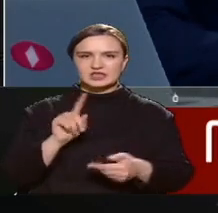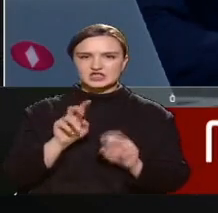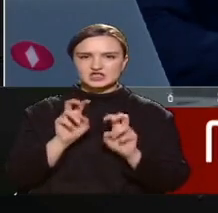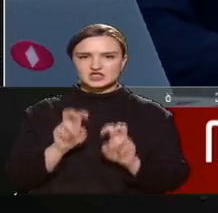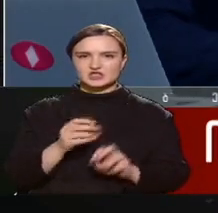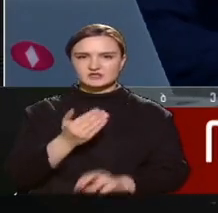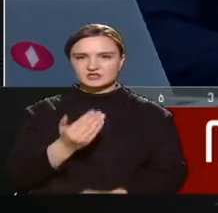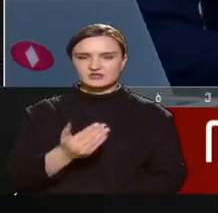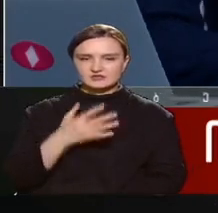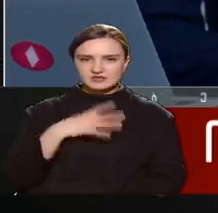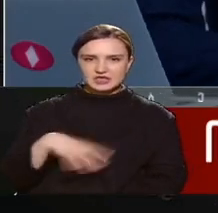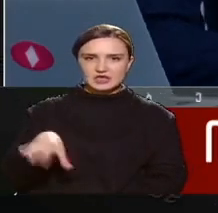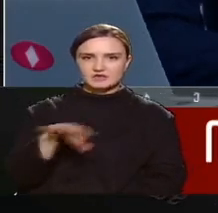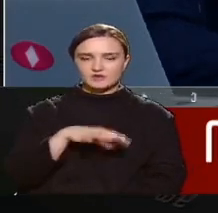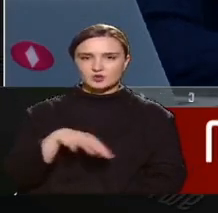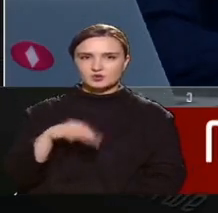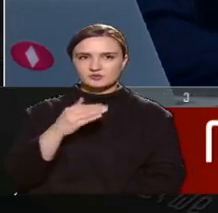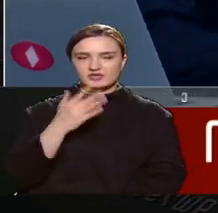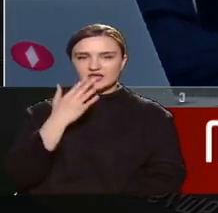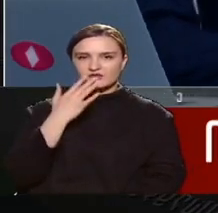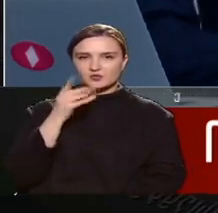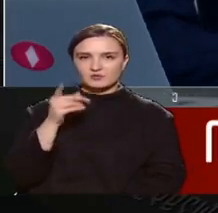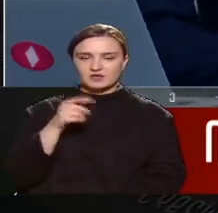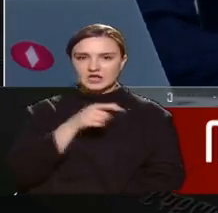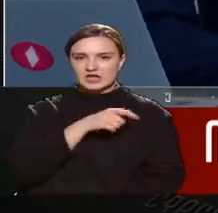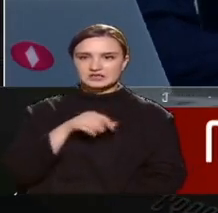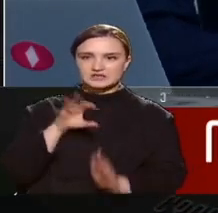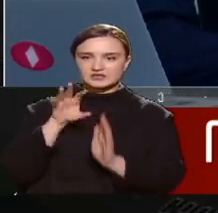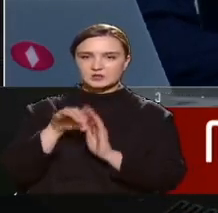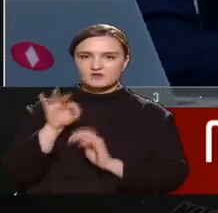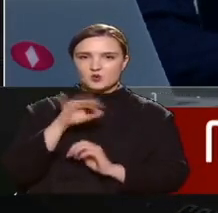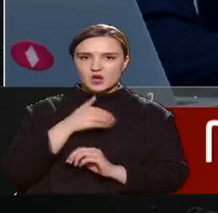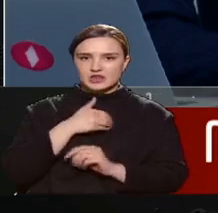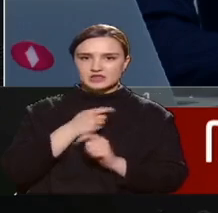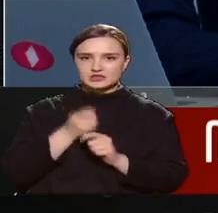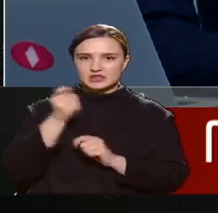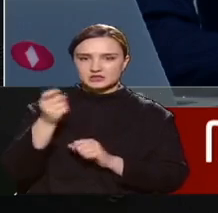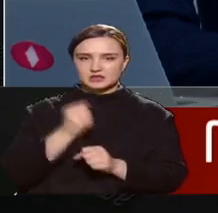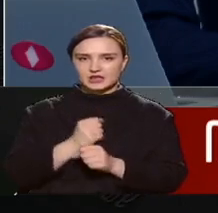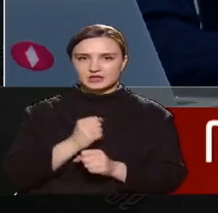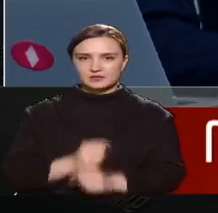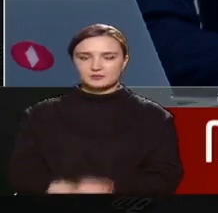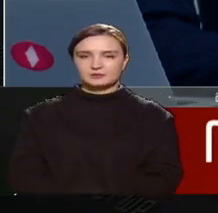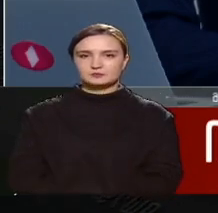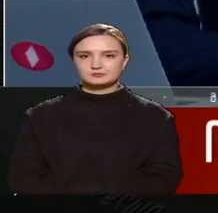რასნიშნავს თქვენთვის საქართველოს მიერ ევროკავშირში გაწევრიანებაზე განაცხადის გაკეთება?